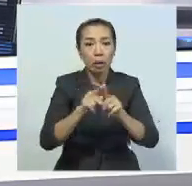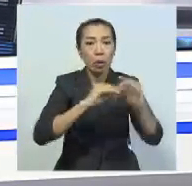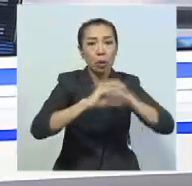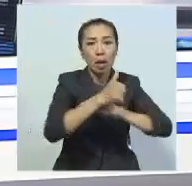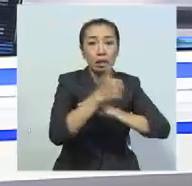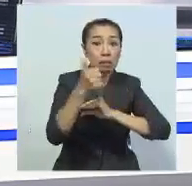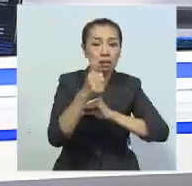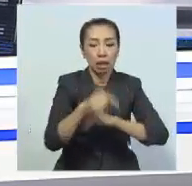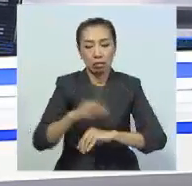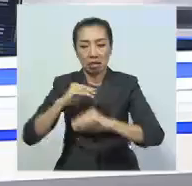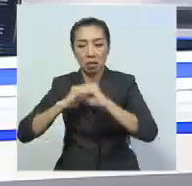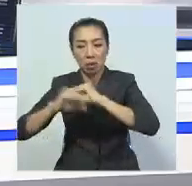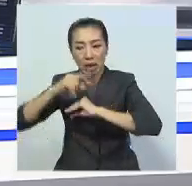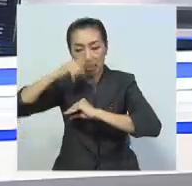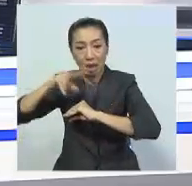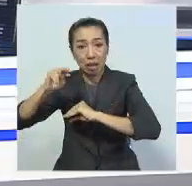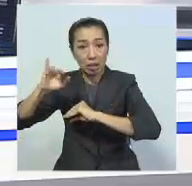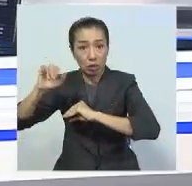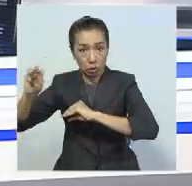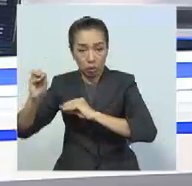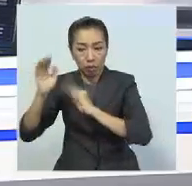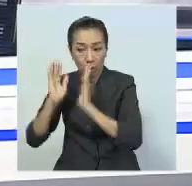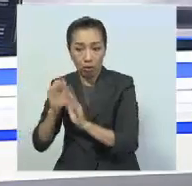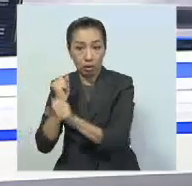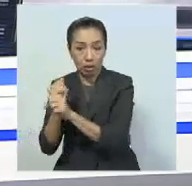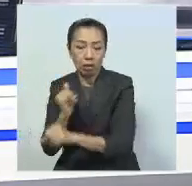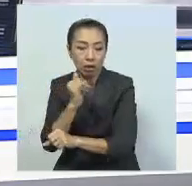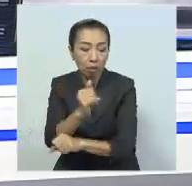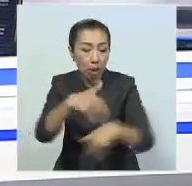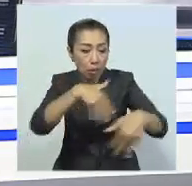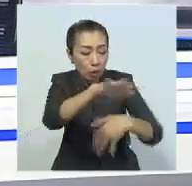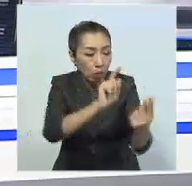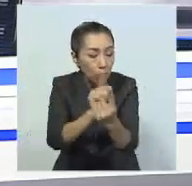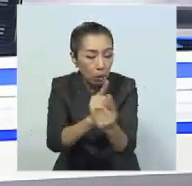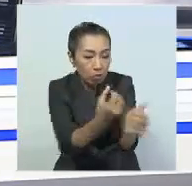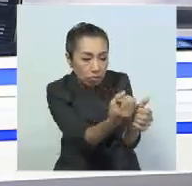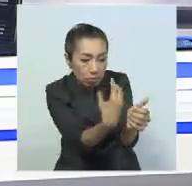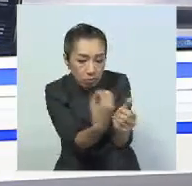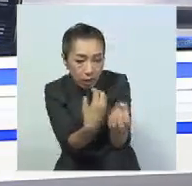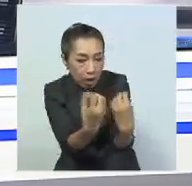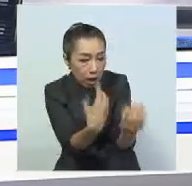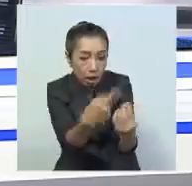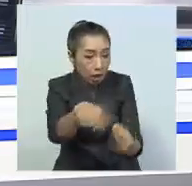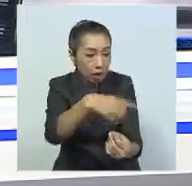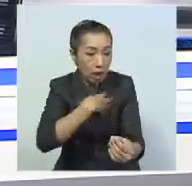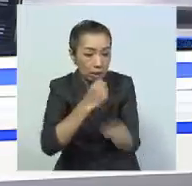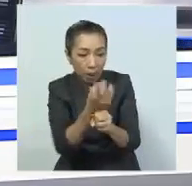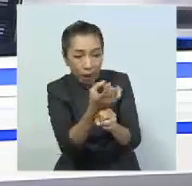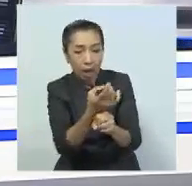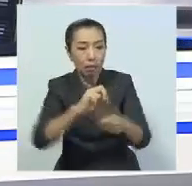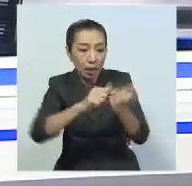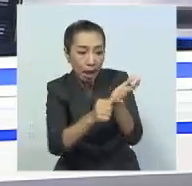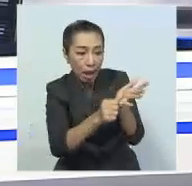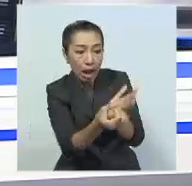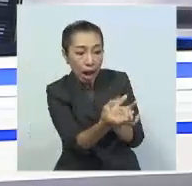การอื่นๆโครงการนี้เนี่ยจัดเจ้าหน้าที่ลงไปในพื้นที่ไปรับฟังความคิดเห็นจากพี่น้องประชาชนในพื้นที่จริงๆว่าอยากได้อะไรอยากจะ